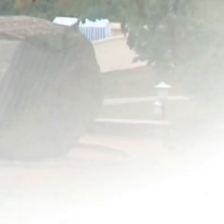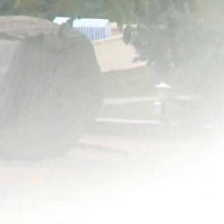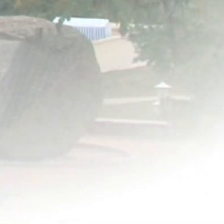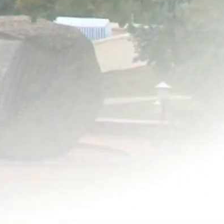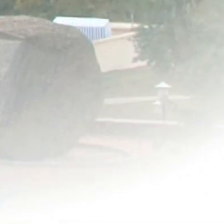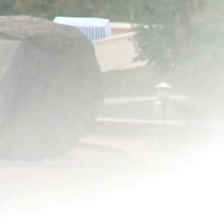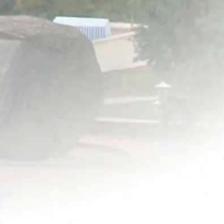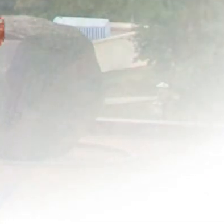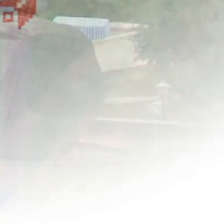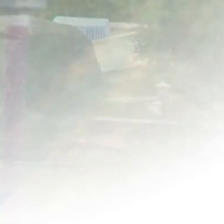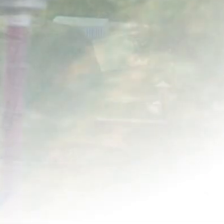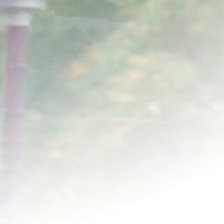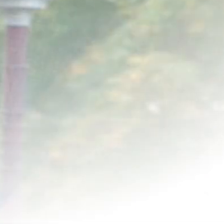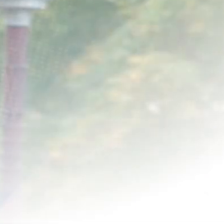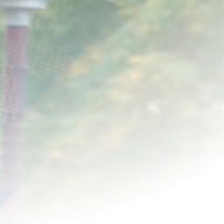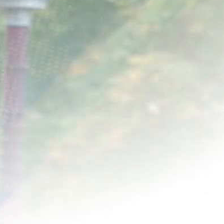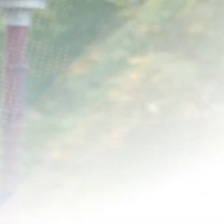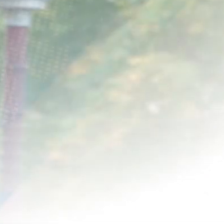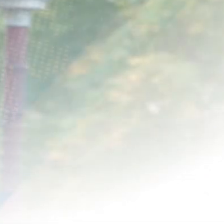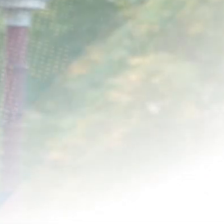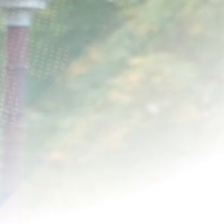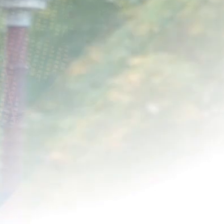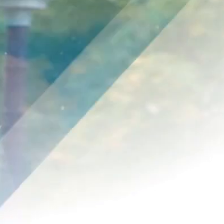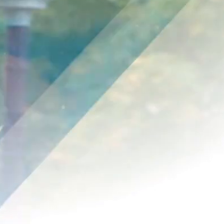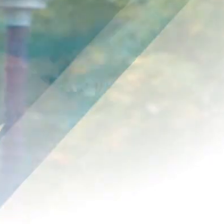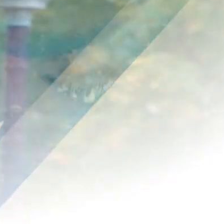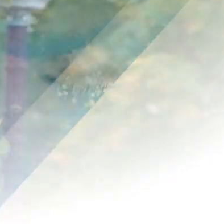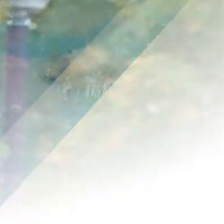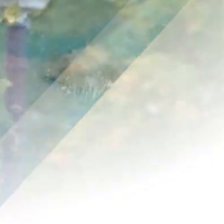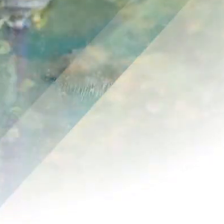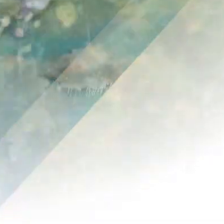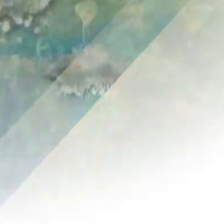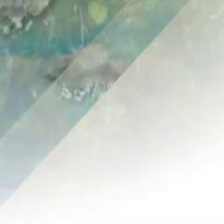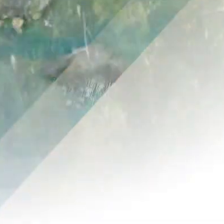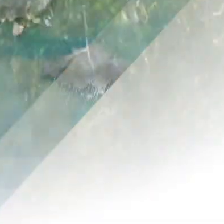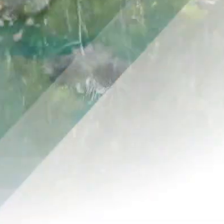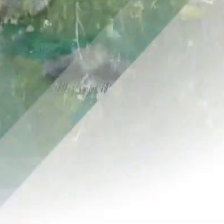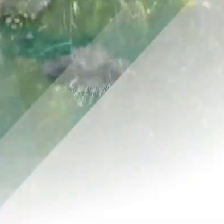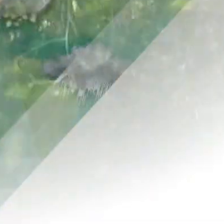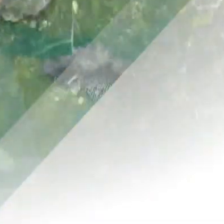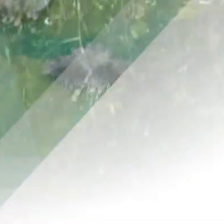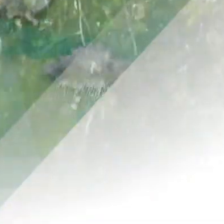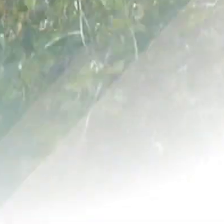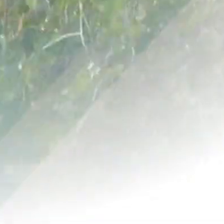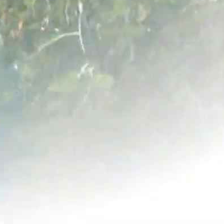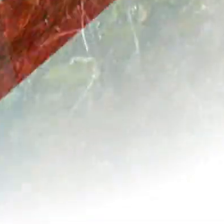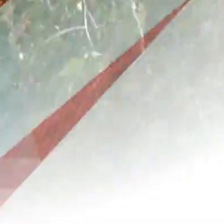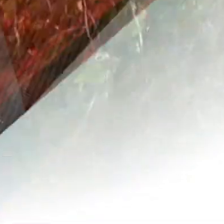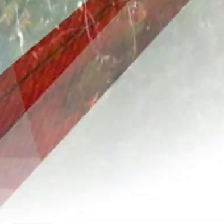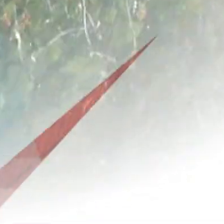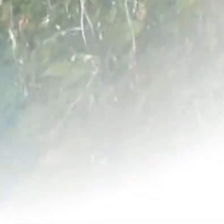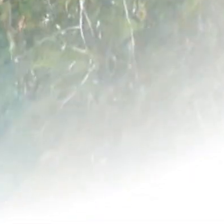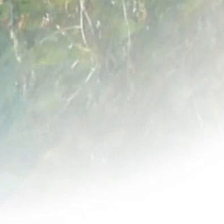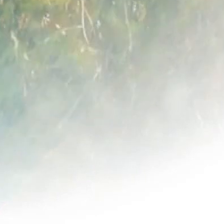Геомагнитная ситуация у субботу 14 вересня будзе не вельми спрыяльной. У першой полове суток